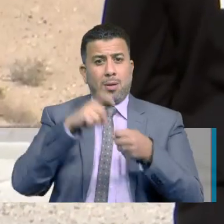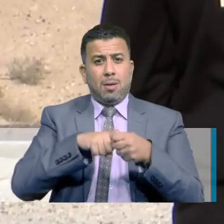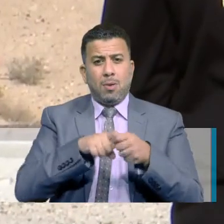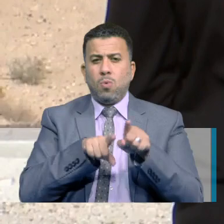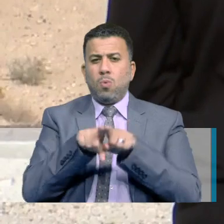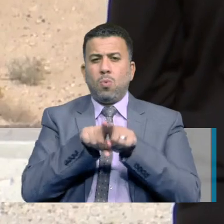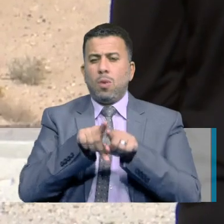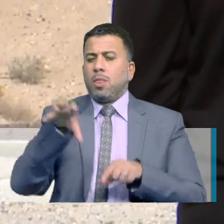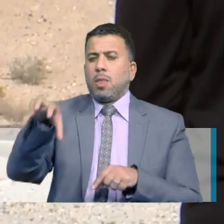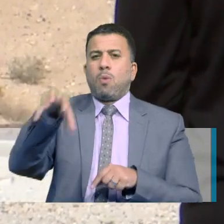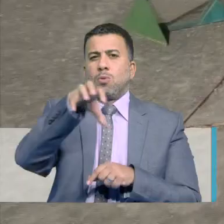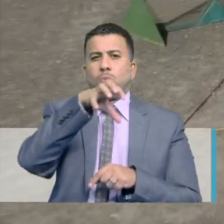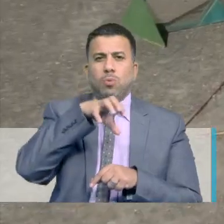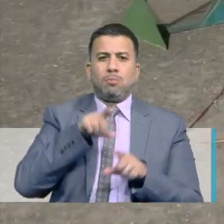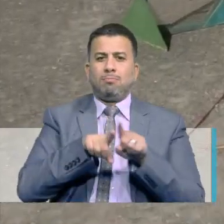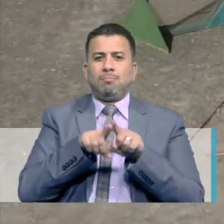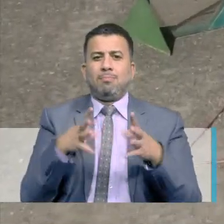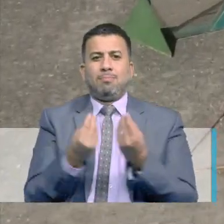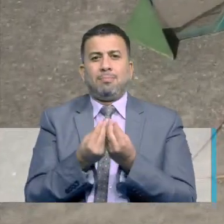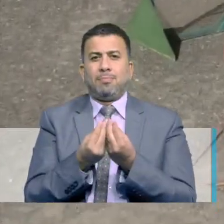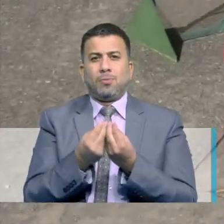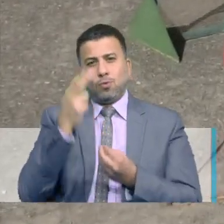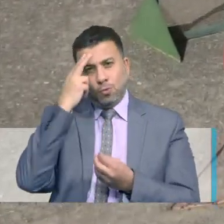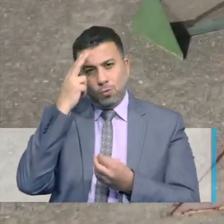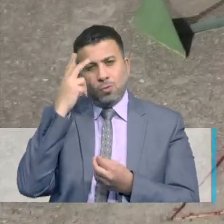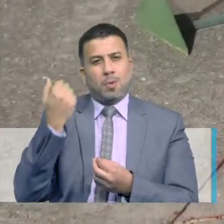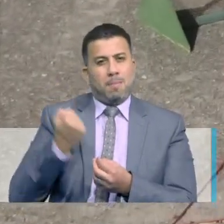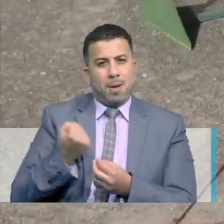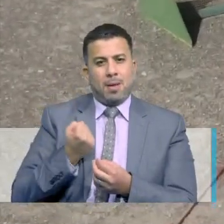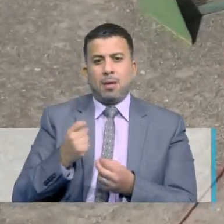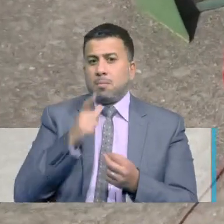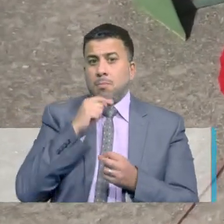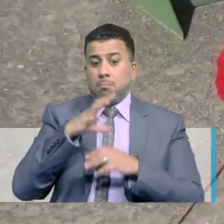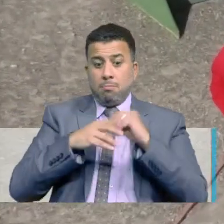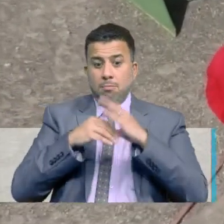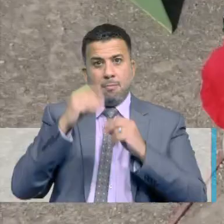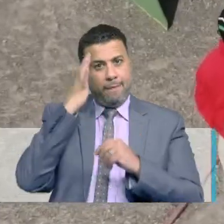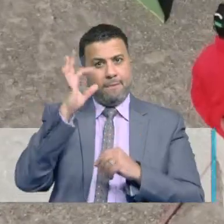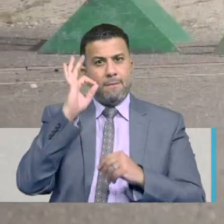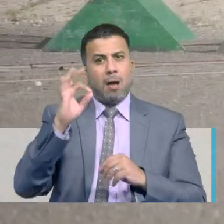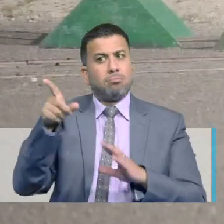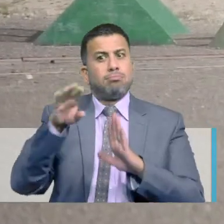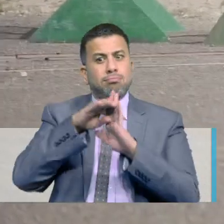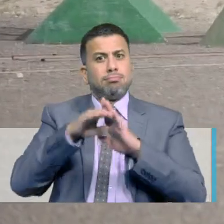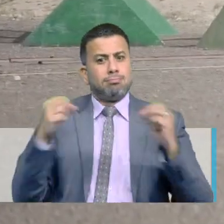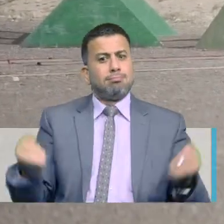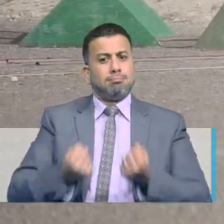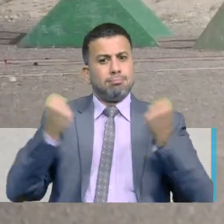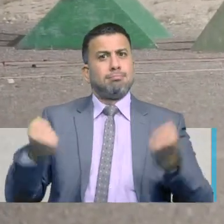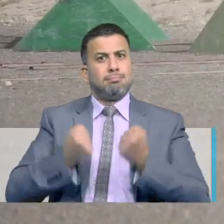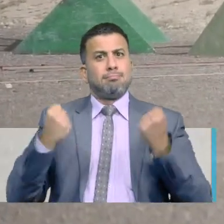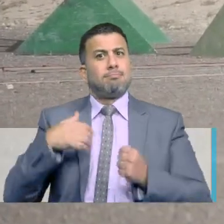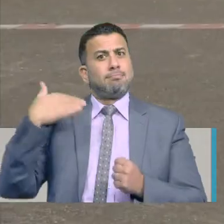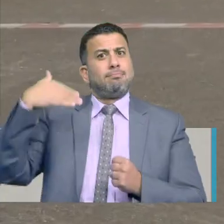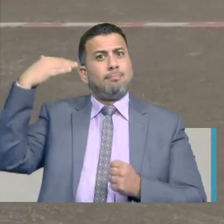واخوانهم من الدول الشقيقه فيما يعزز بها مهارات المشاركين ويعدهم للتعامل مع